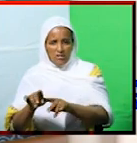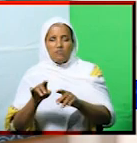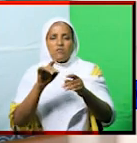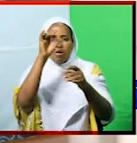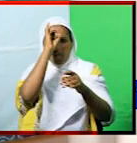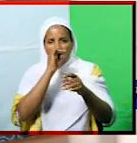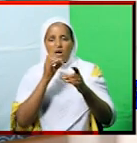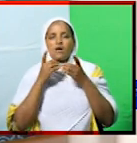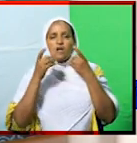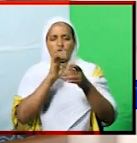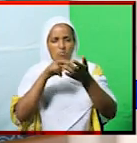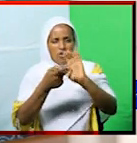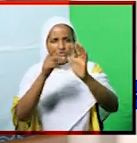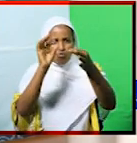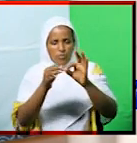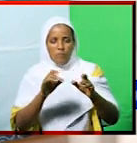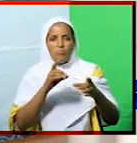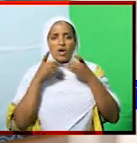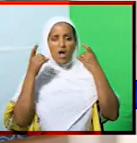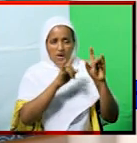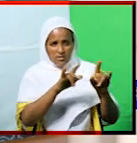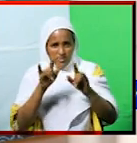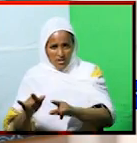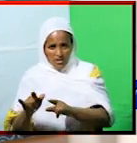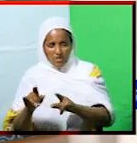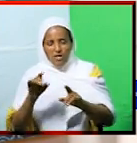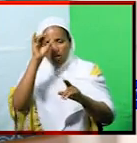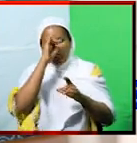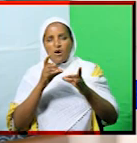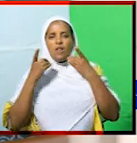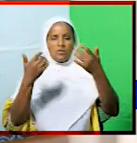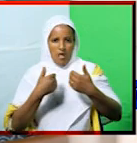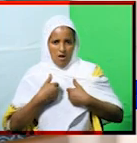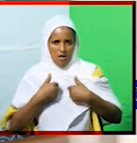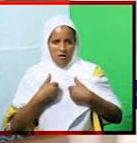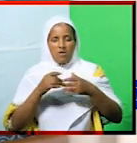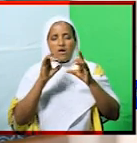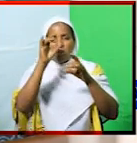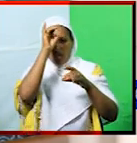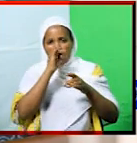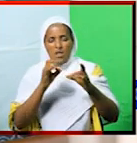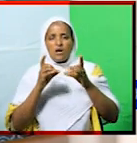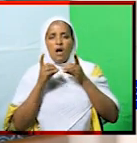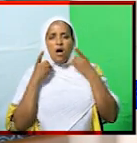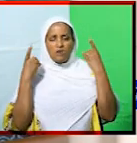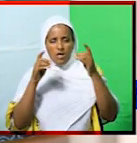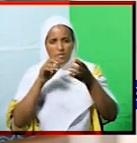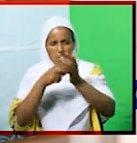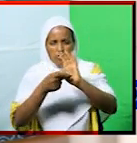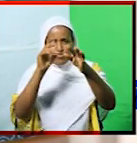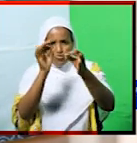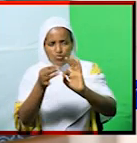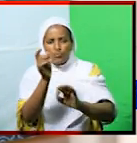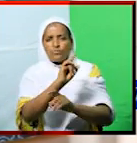ምዕራፍ 7 ላይ ሊቀ ካህናት በውስተ ሊቃነ ካህናት ይላል። ሊቀ ካህናት በካህናት ዘንድ ሊቀ ካህናት ነው ይላል። ምን ማለት